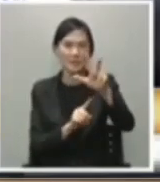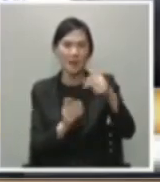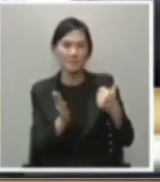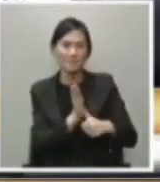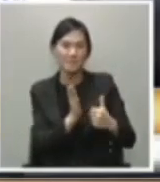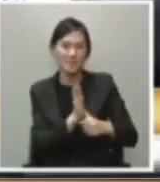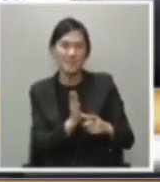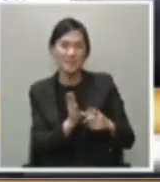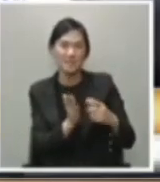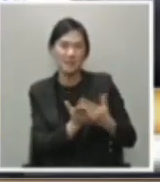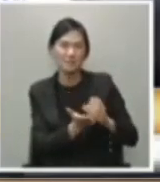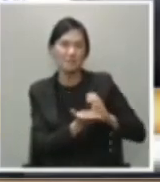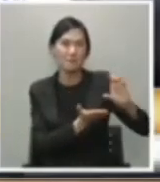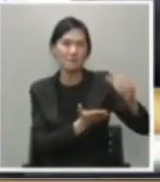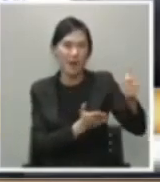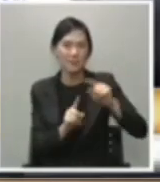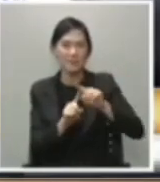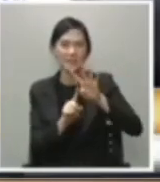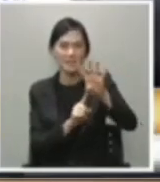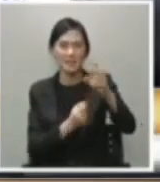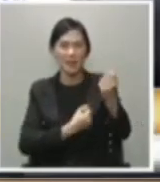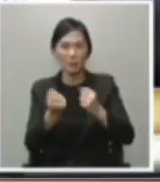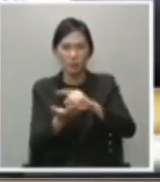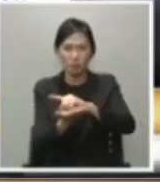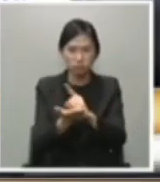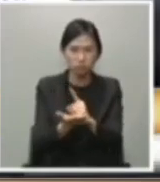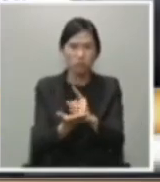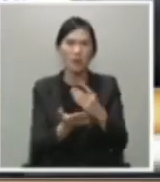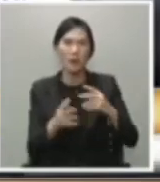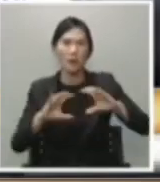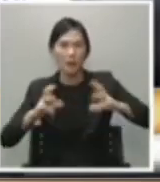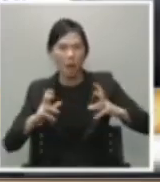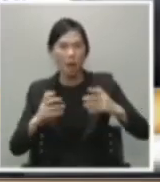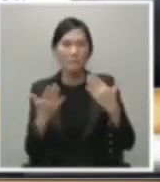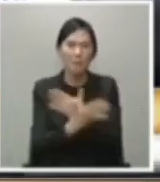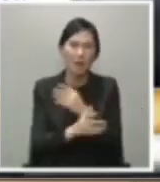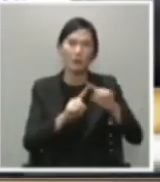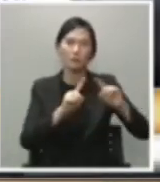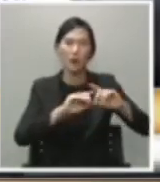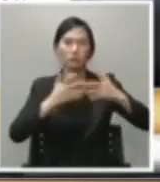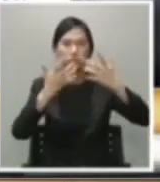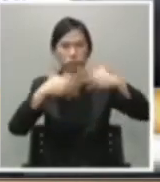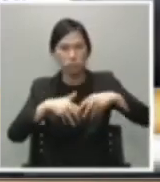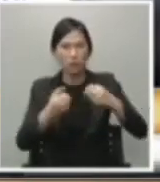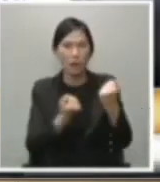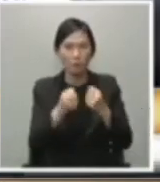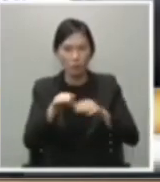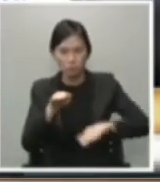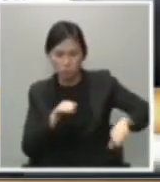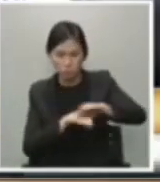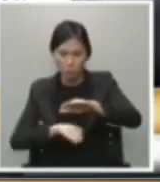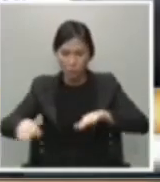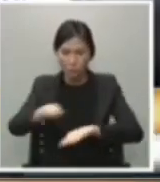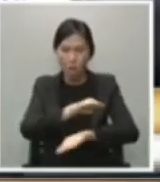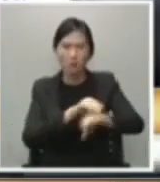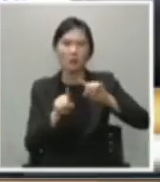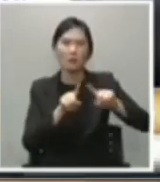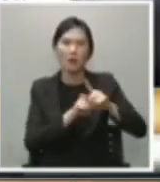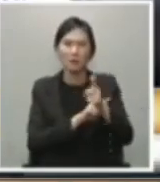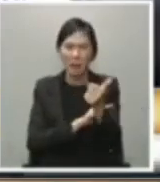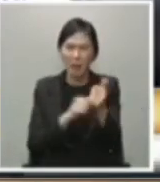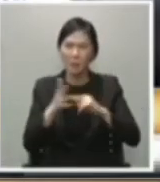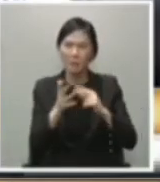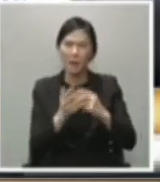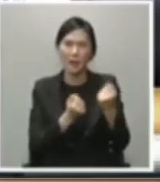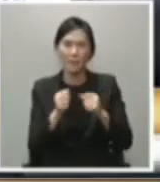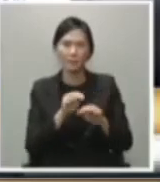ได้ปีที่4ขับรถเร็วครับรถซ่อมเสร็จเปลี่ยนยางเปลี่ยนล้อเปลี่ยนเครื่องขับแซงรถลาวรถเขมรรถพม่าครับขับไปได้ไม่ไก